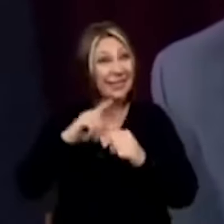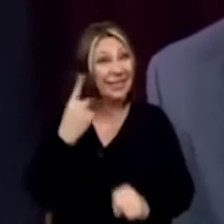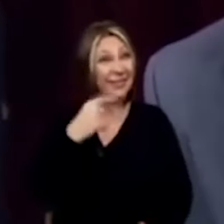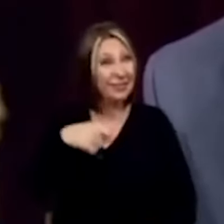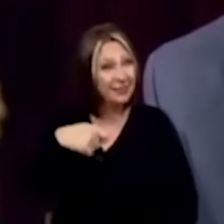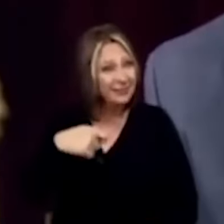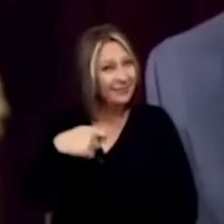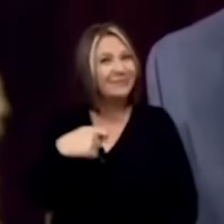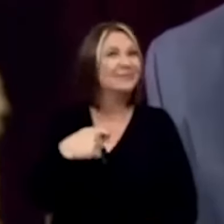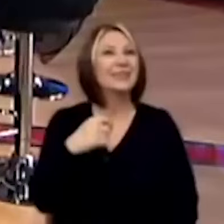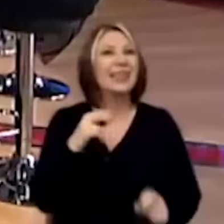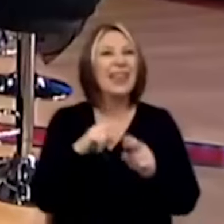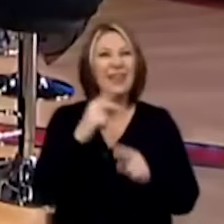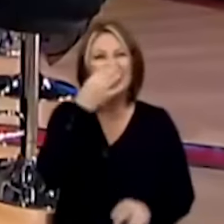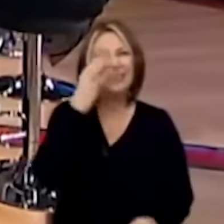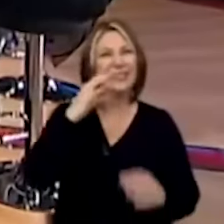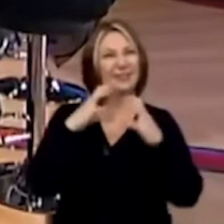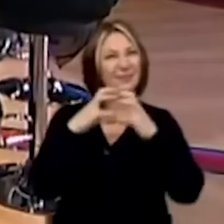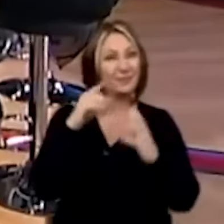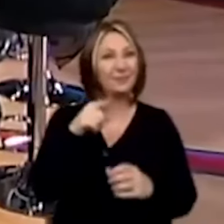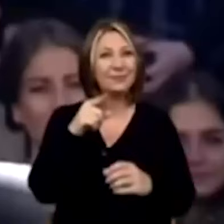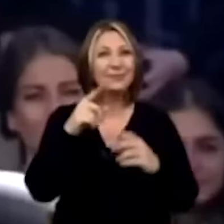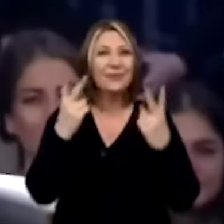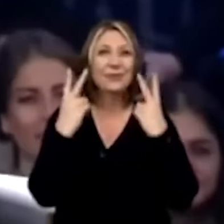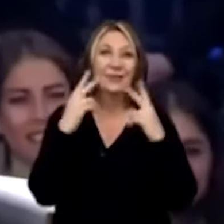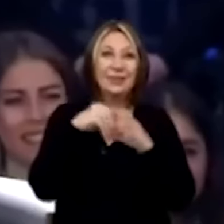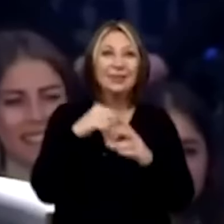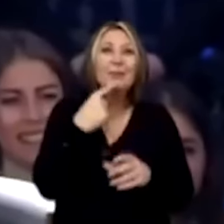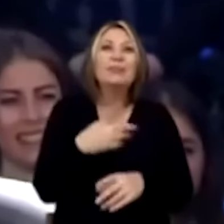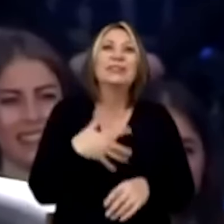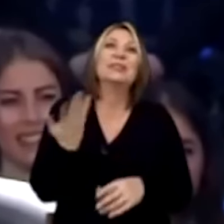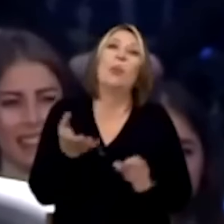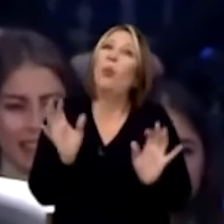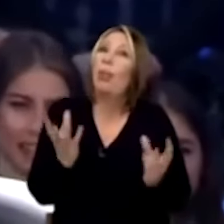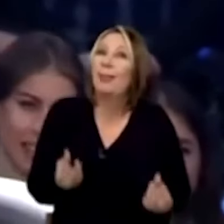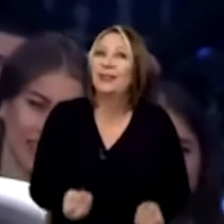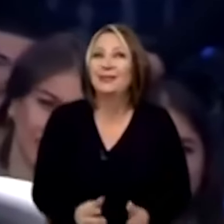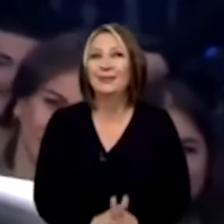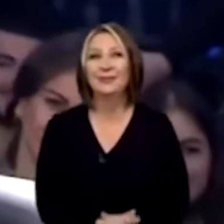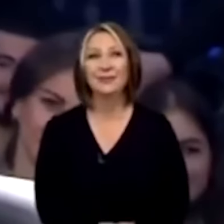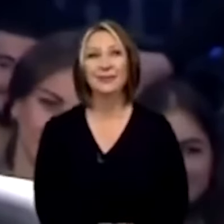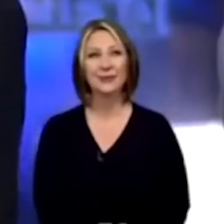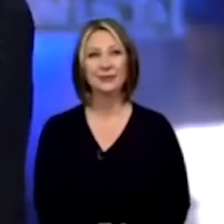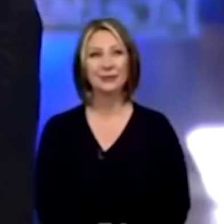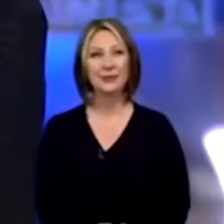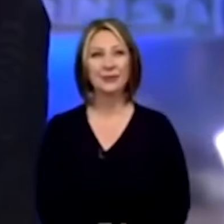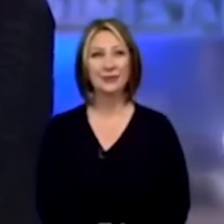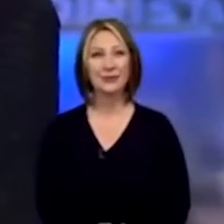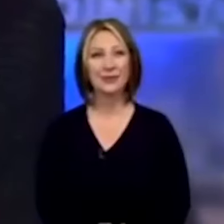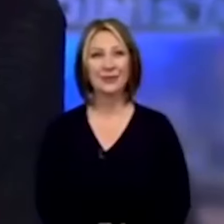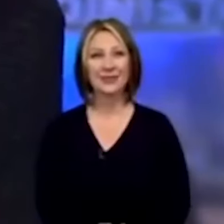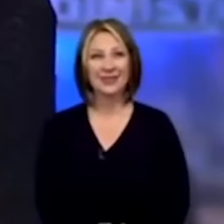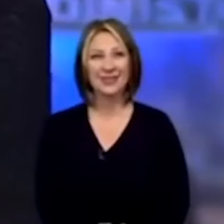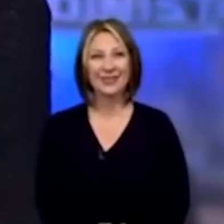bir de. Kereviz. Ama herhalde bir talk show'da kereviz demek istemiyor adam. Mümkün yani. Buraya varmasını da